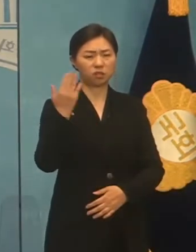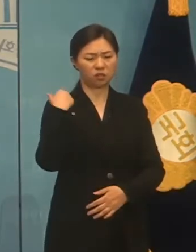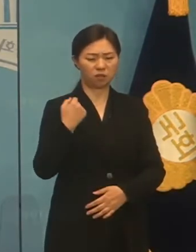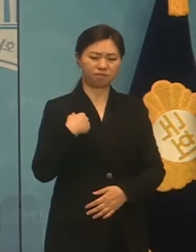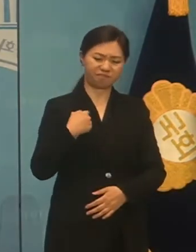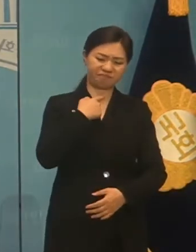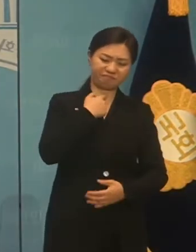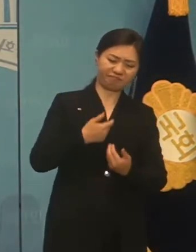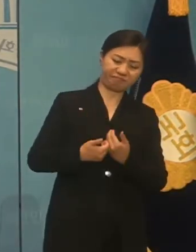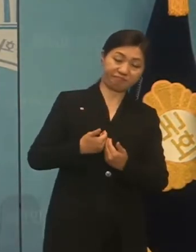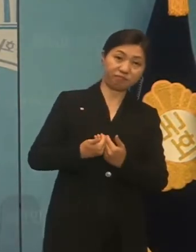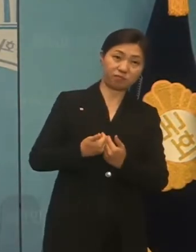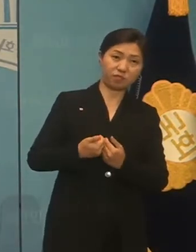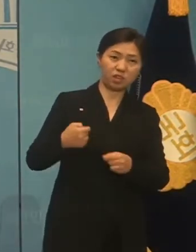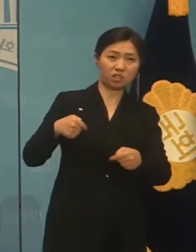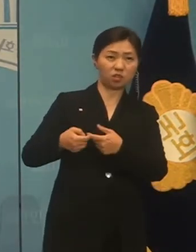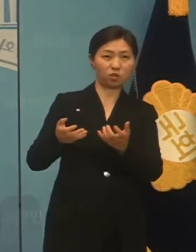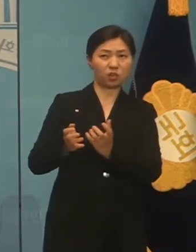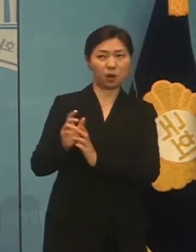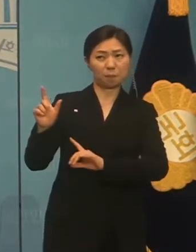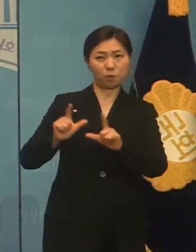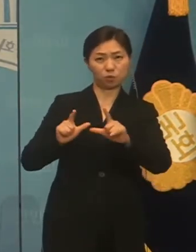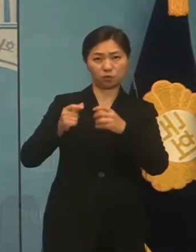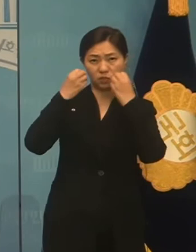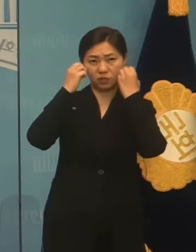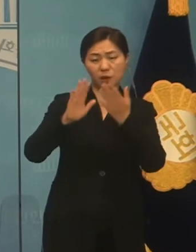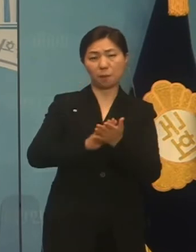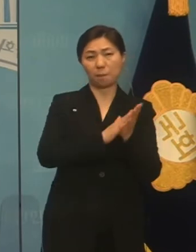정당 이미지를 획기적으로 바꾸기 위한